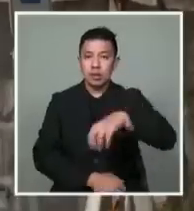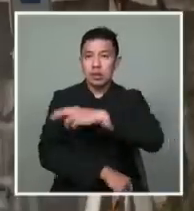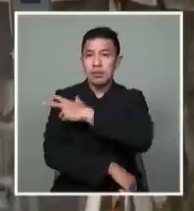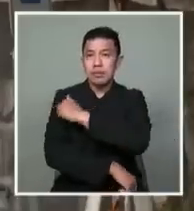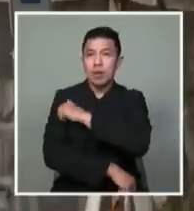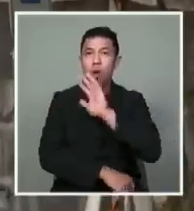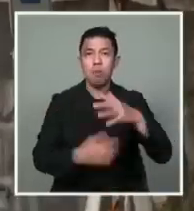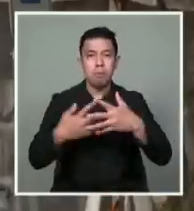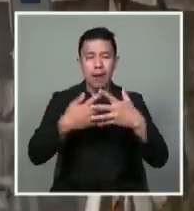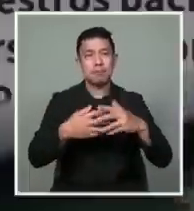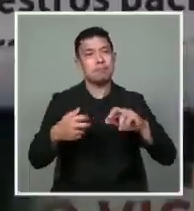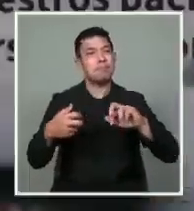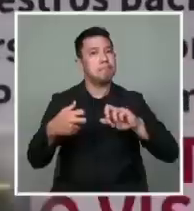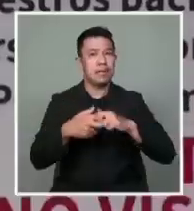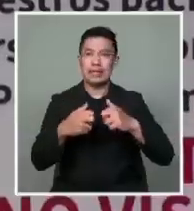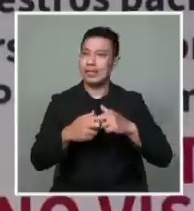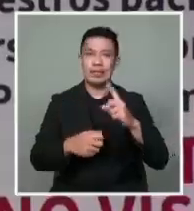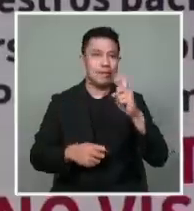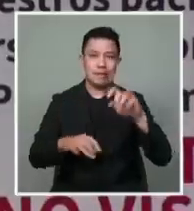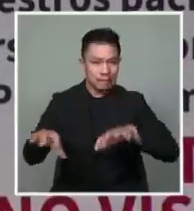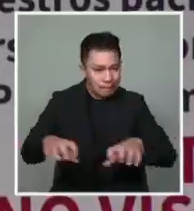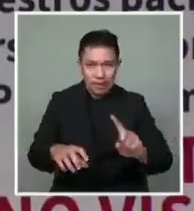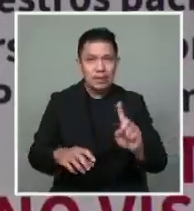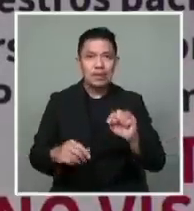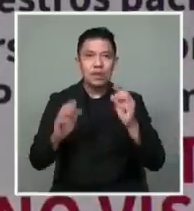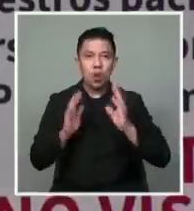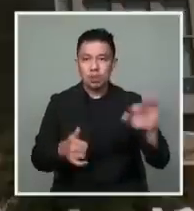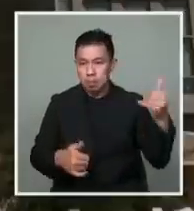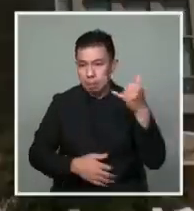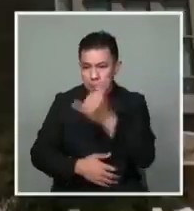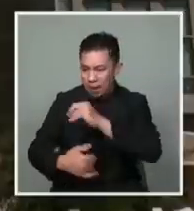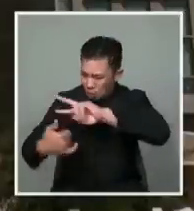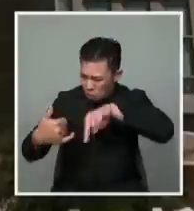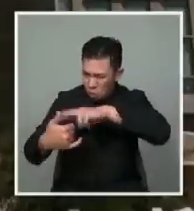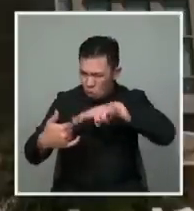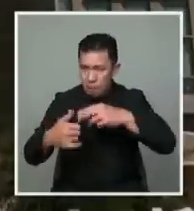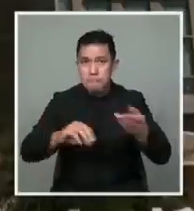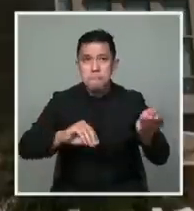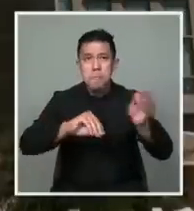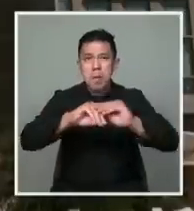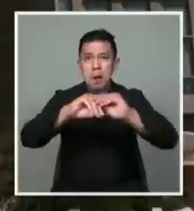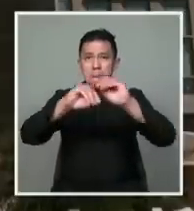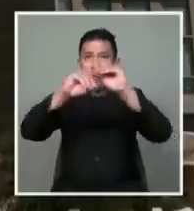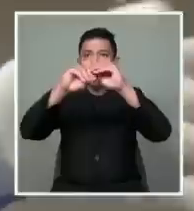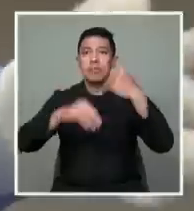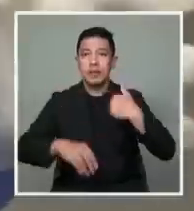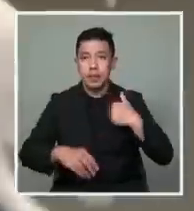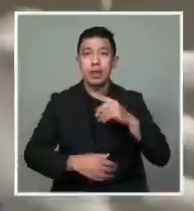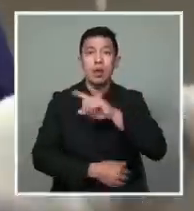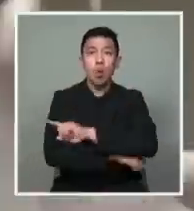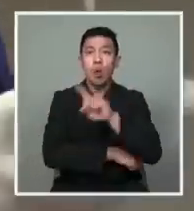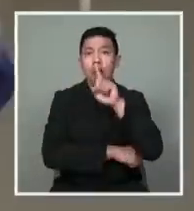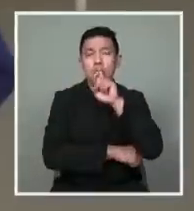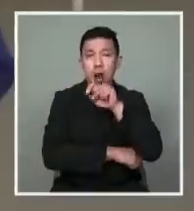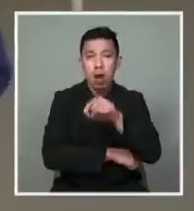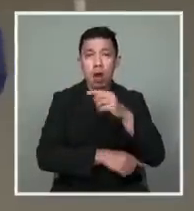ๆทั่วสหรัฐเกิดภาวะตึงตัวแล้วนะคะเพราะว่าคนที่เข้ารับการรักษาตัวในโรงพยาบาลมันเพิ่มสูงขึ้นแล้วก็วันอาทิตย์ที่ผ่านมาเนี่